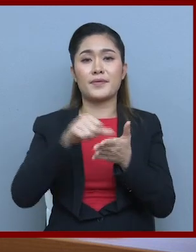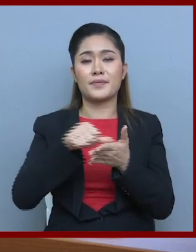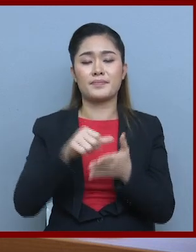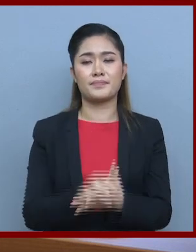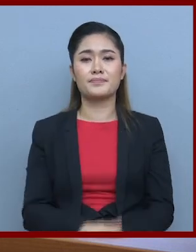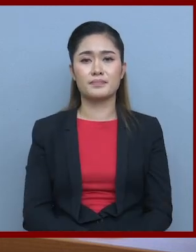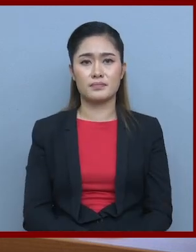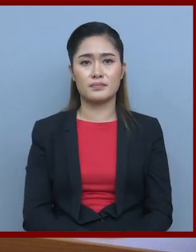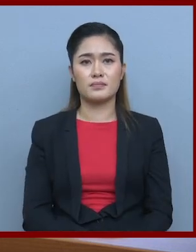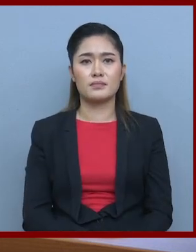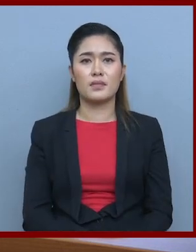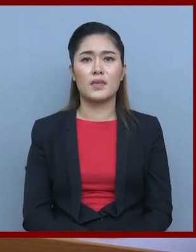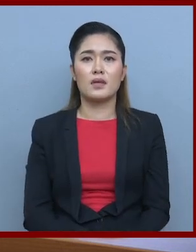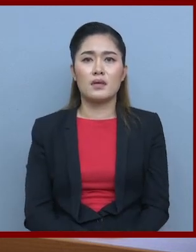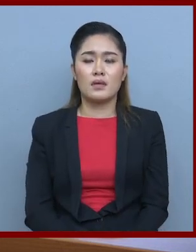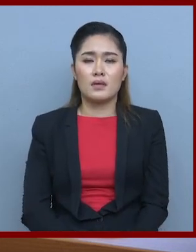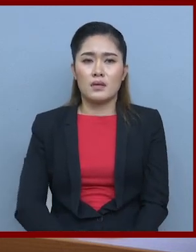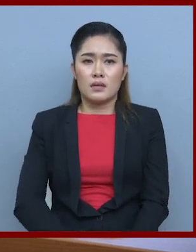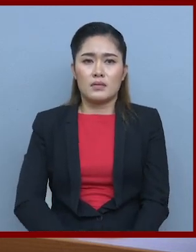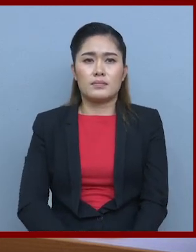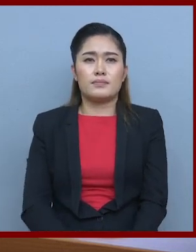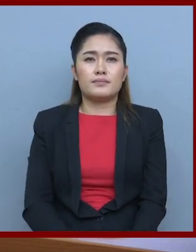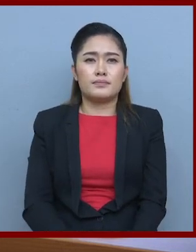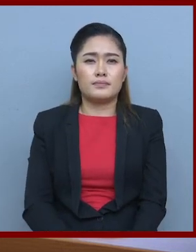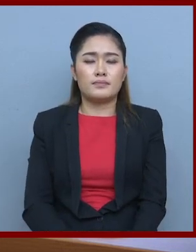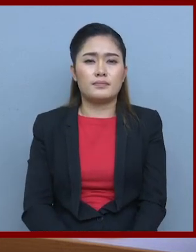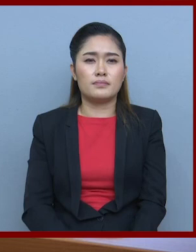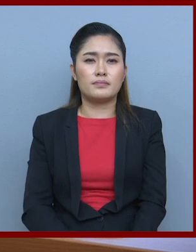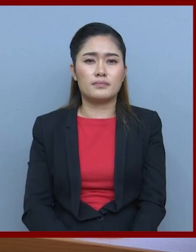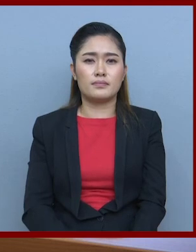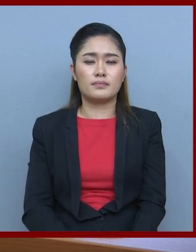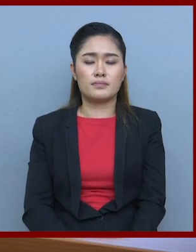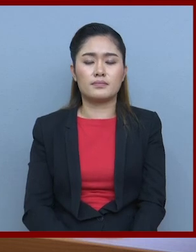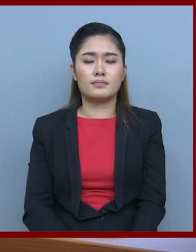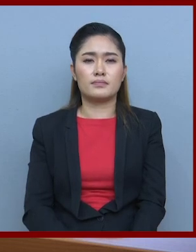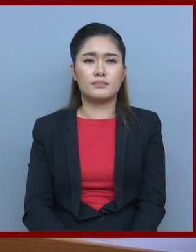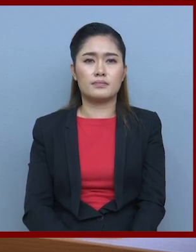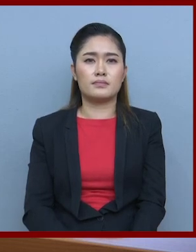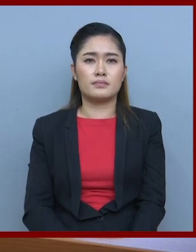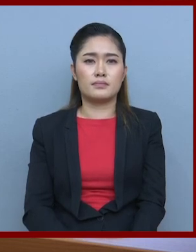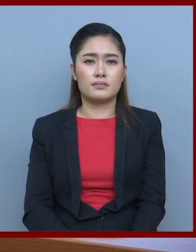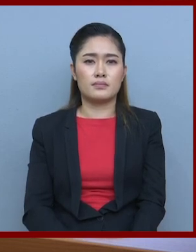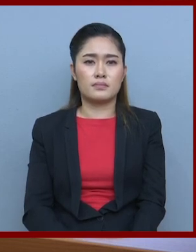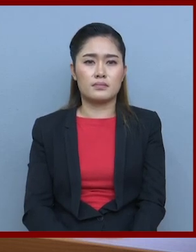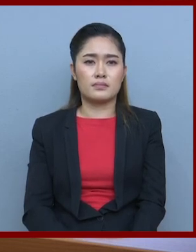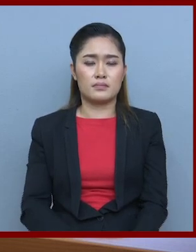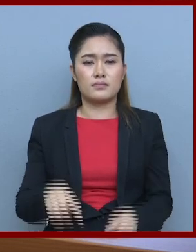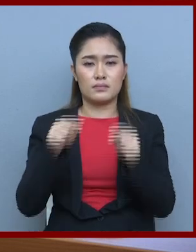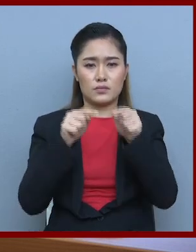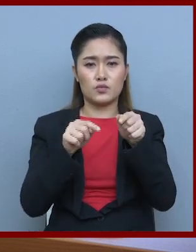underscore ปึ๊บ debug นำถ้าก็ wow text 1 dot